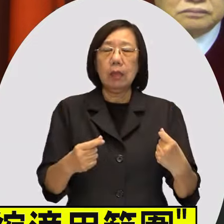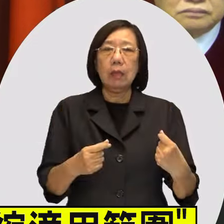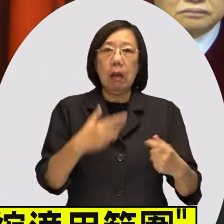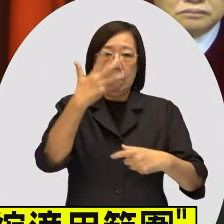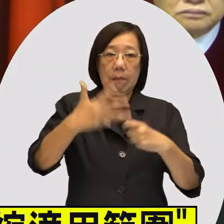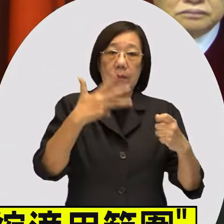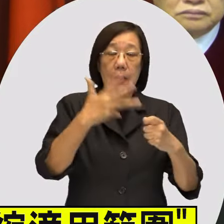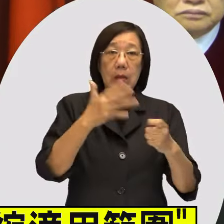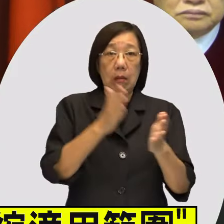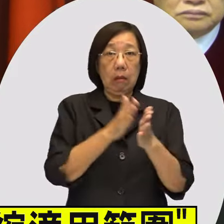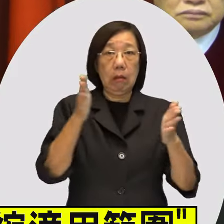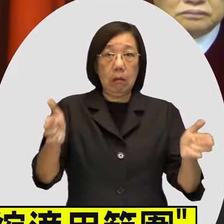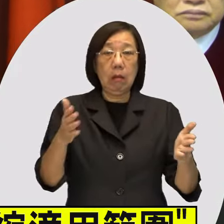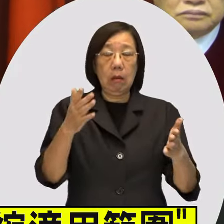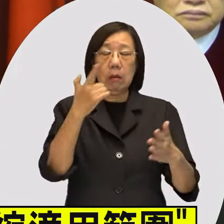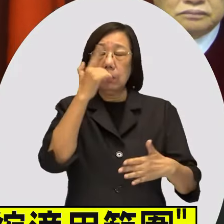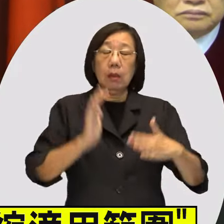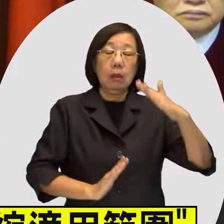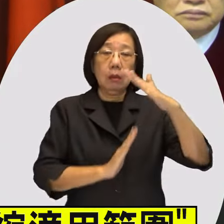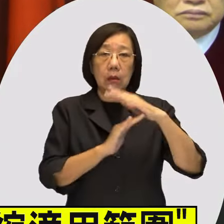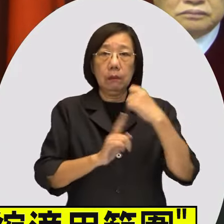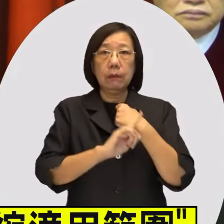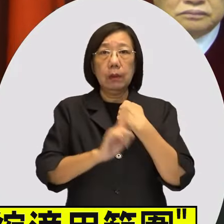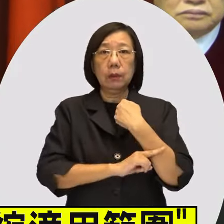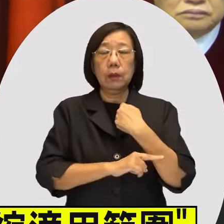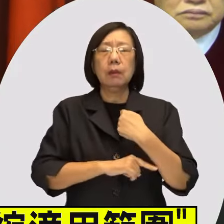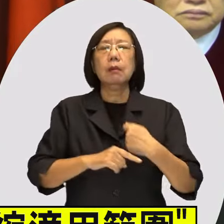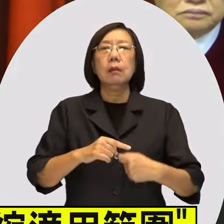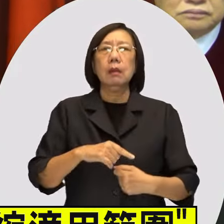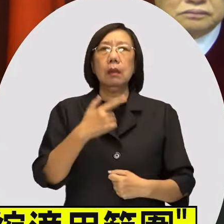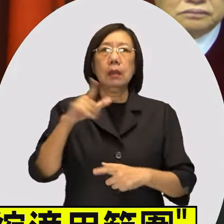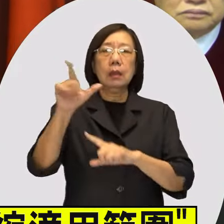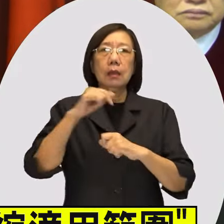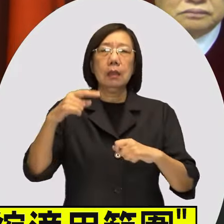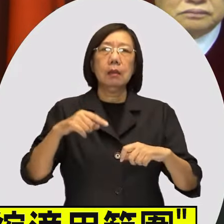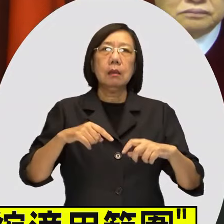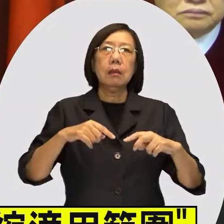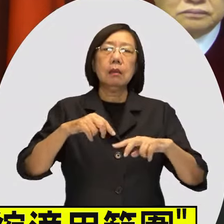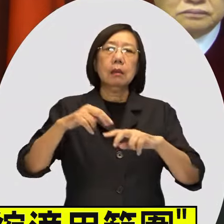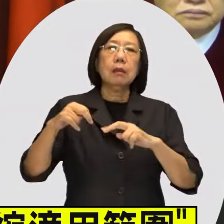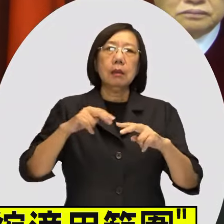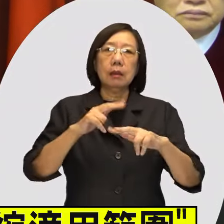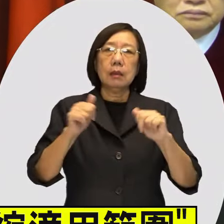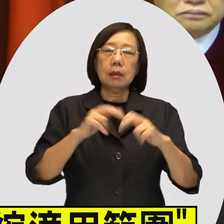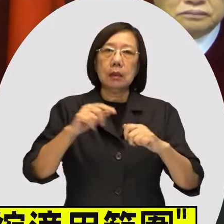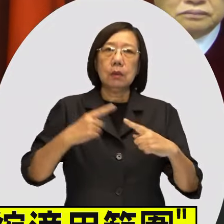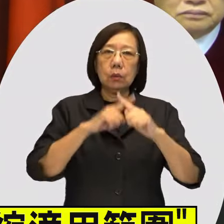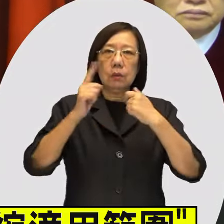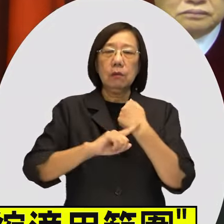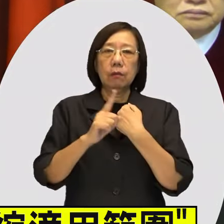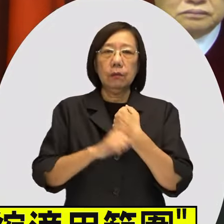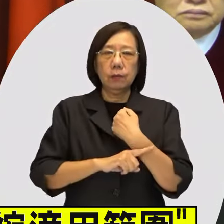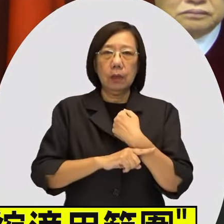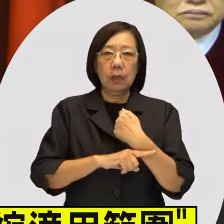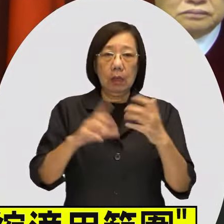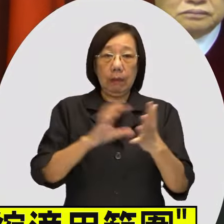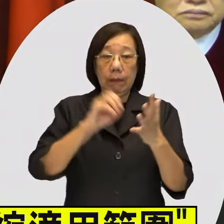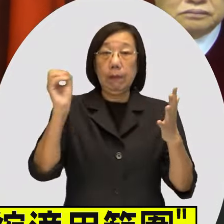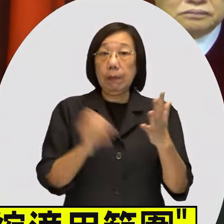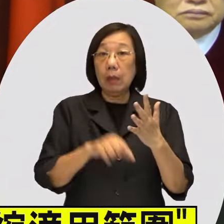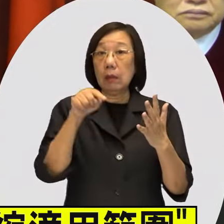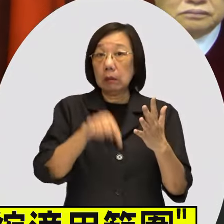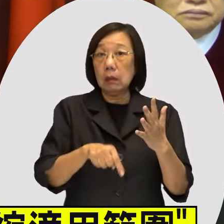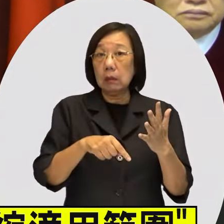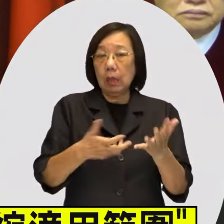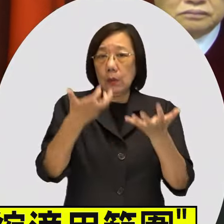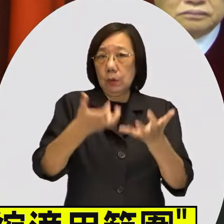期间，均应至最高法院依刑事诉讼法第447条规定撤销原判决时起重